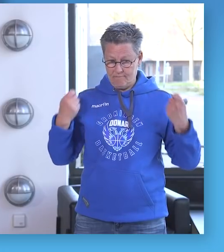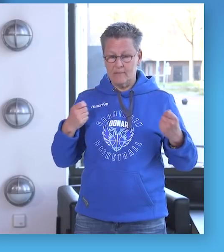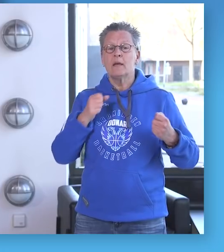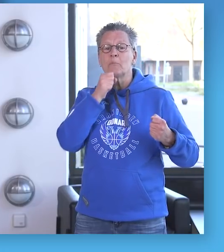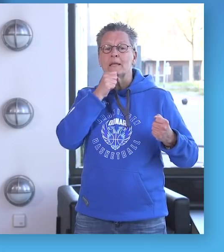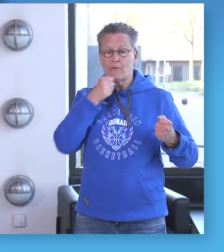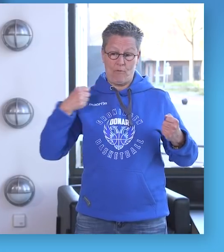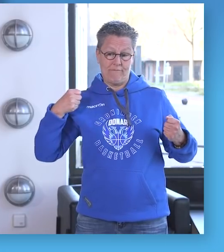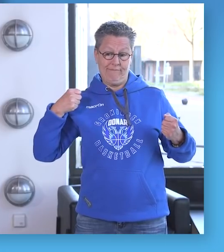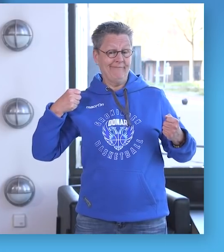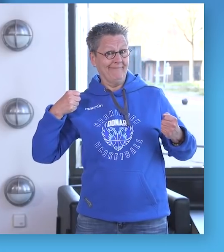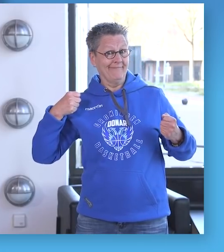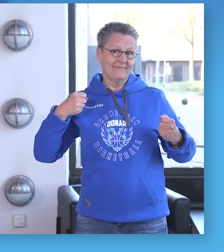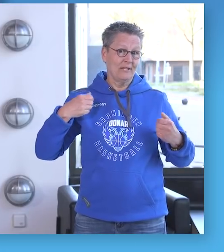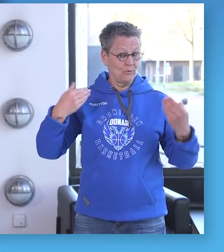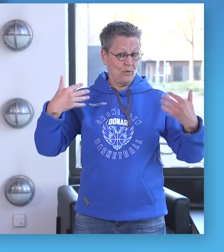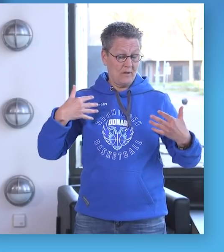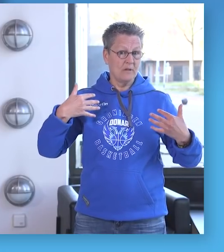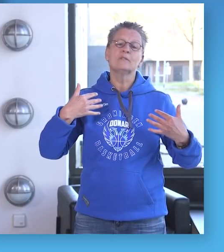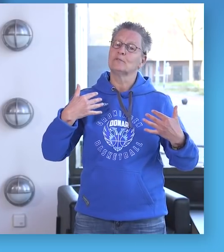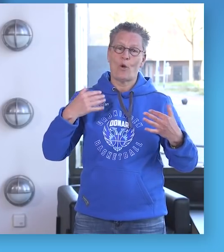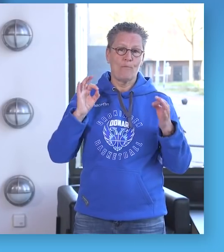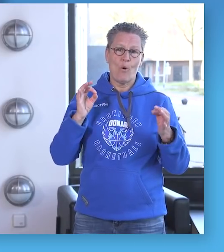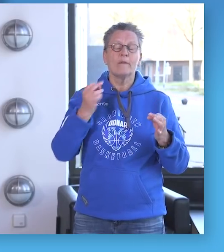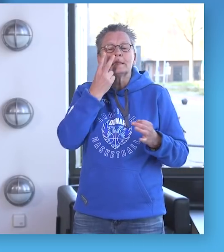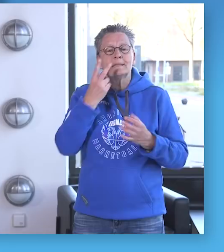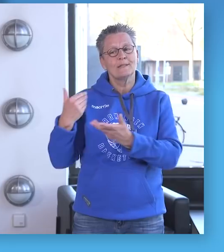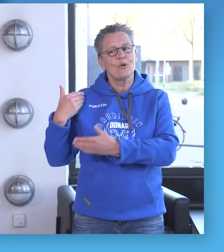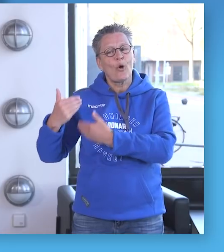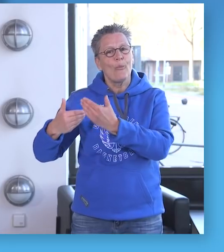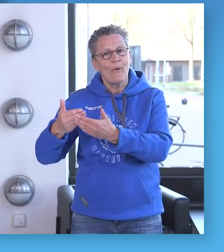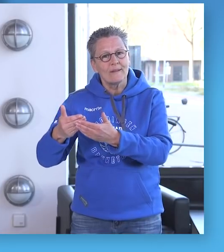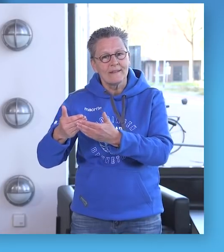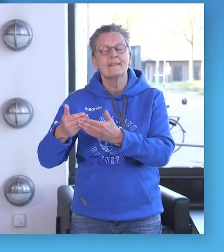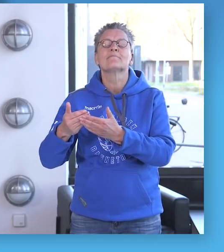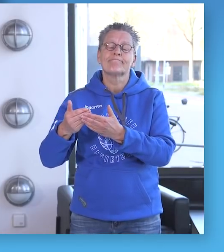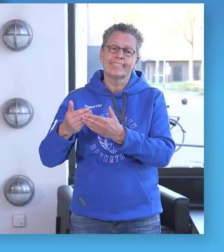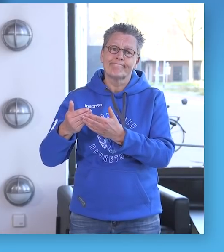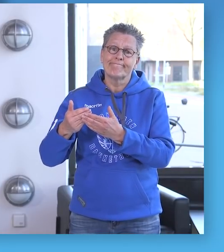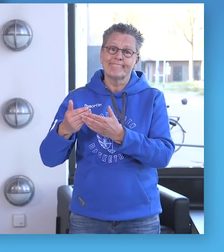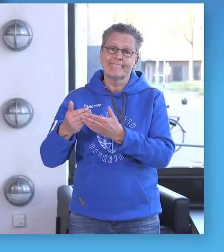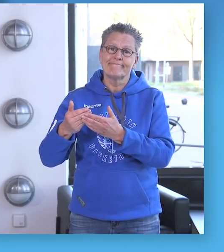een beetje aan de zijkant. Want ik vind wat het mooie wat je ziet gebeuren is, maar je kunt als het ware wel